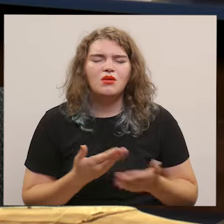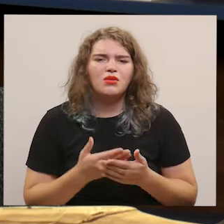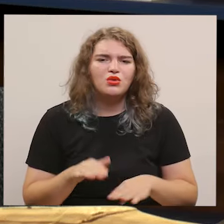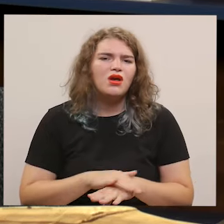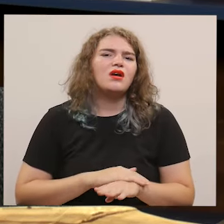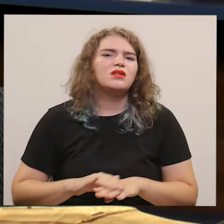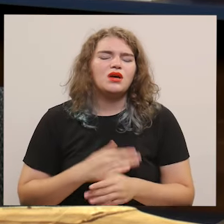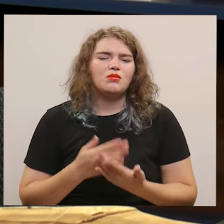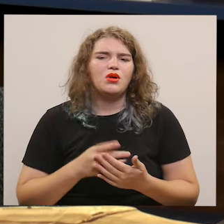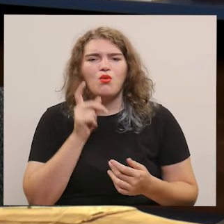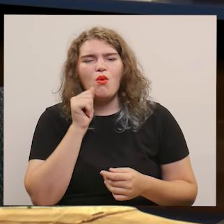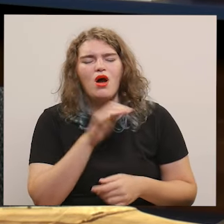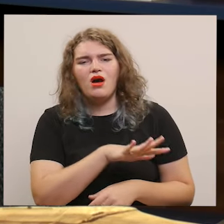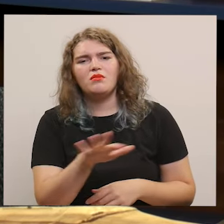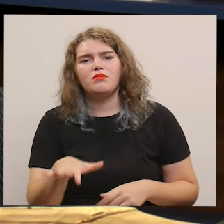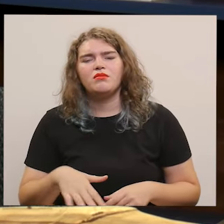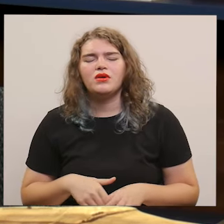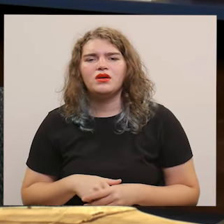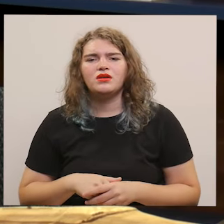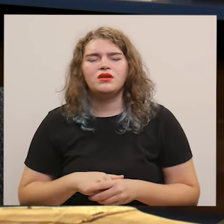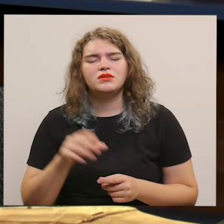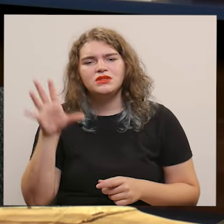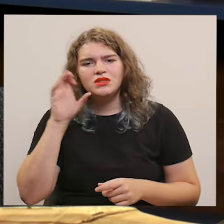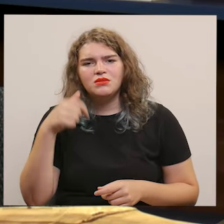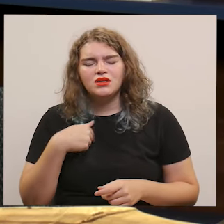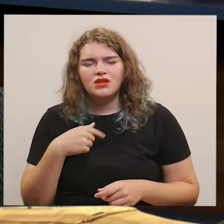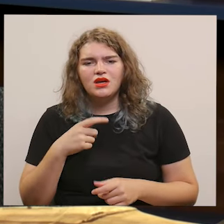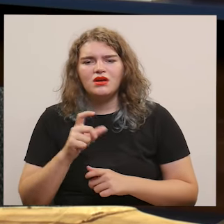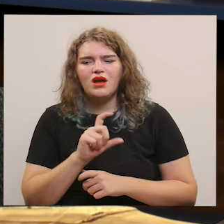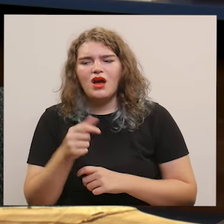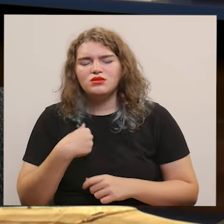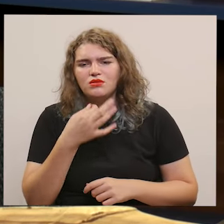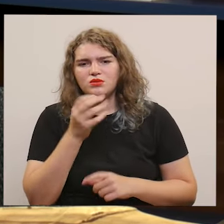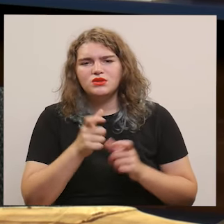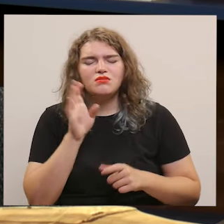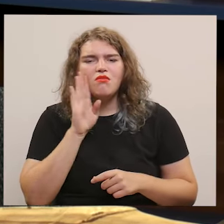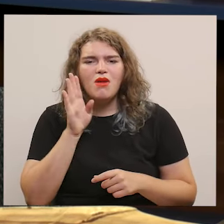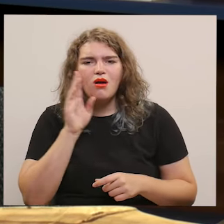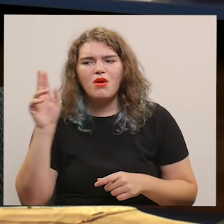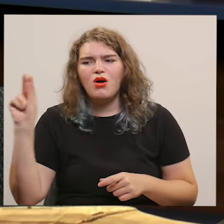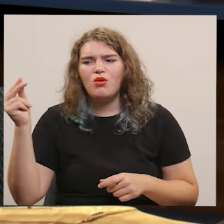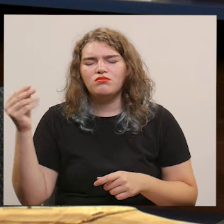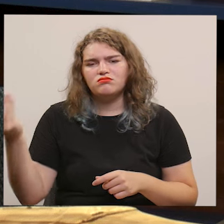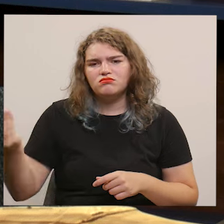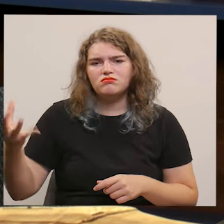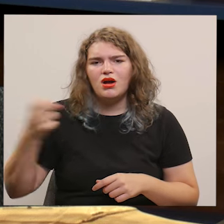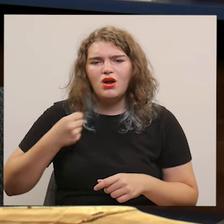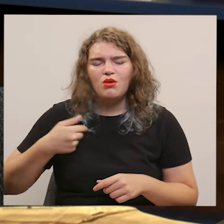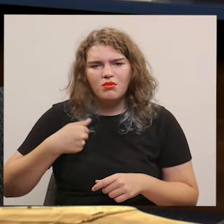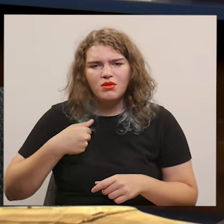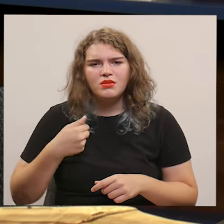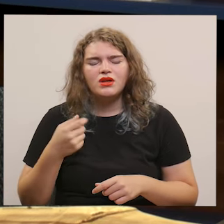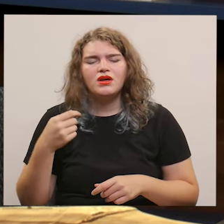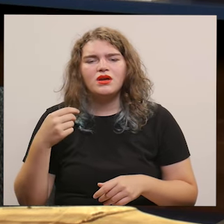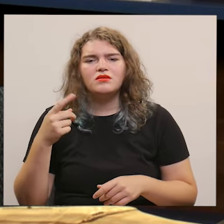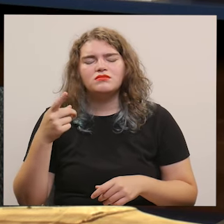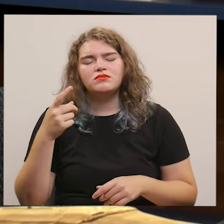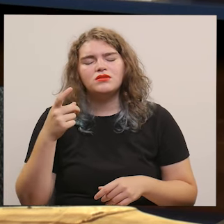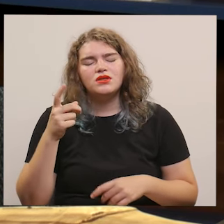ceilalți. Și mi-aduc aminte, pentru că am pomenit de mama mea adoptivă, mi-aduc aminte tot așa cu blândețe când Duhul Sfânt